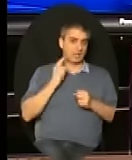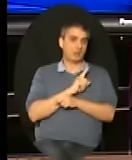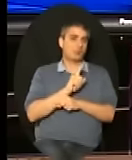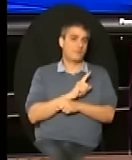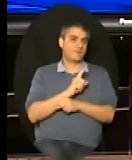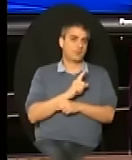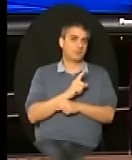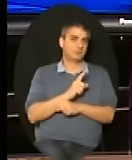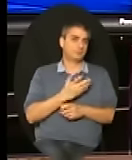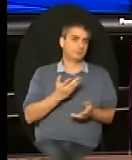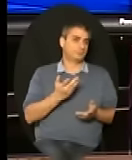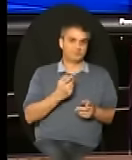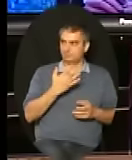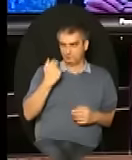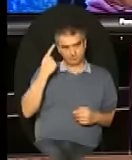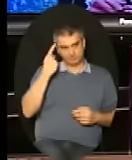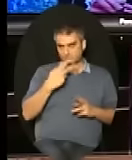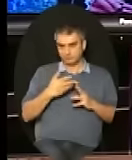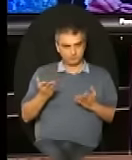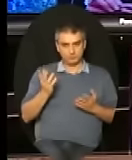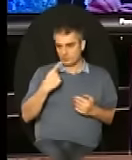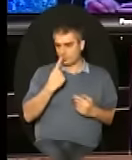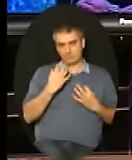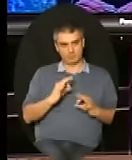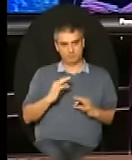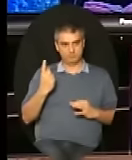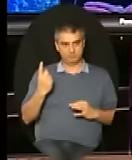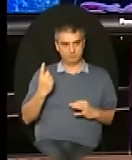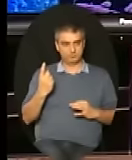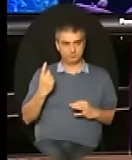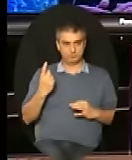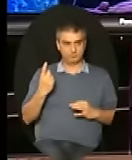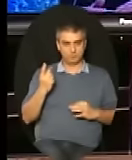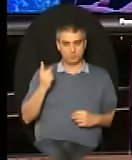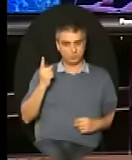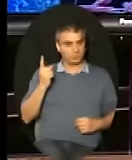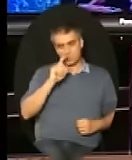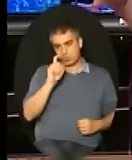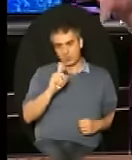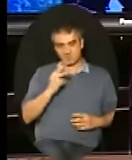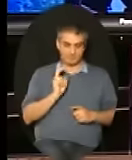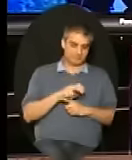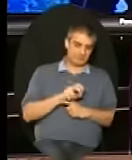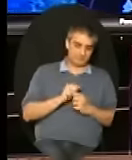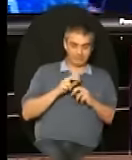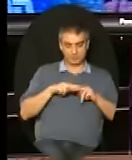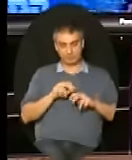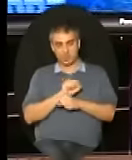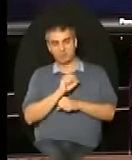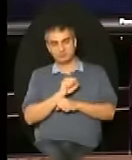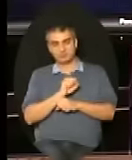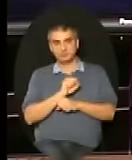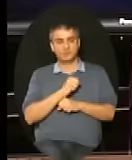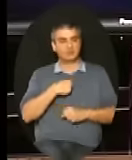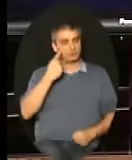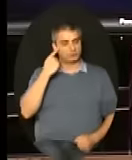שבה נדמה היה, לא רק נדמה, הוא גם אמר את זה בקולו, וגם שאולי, האם מצטרפים, האם נשארים באופוזיציה,